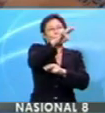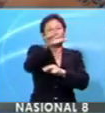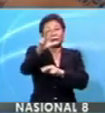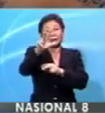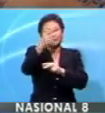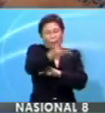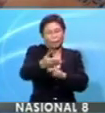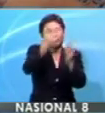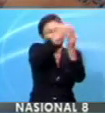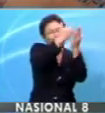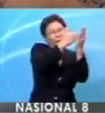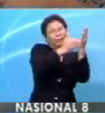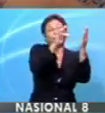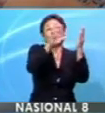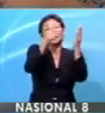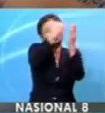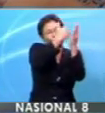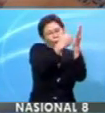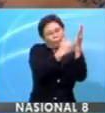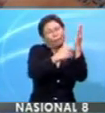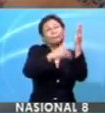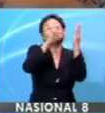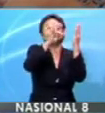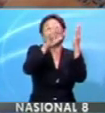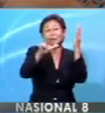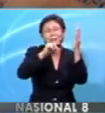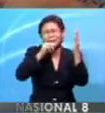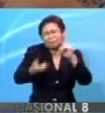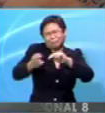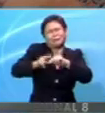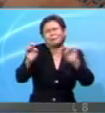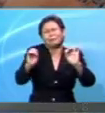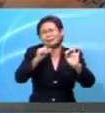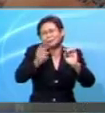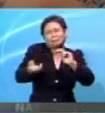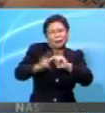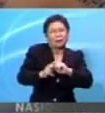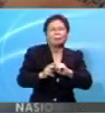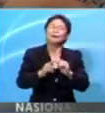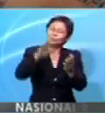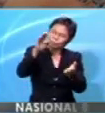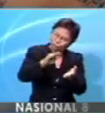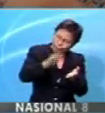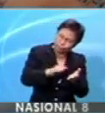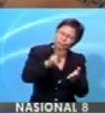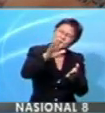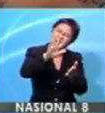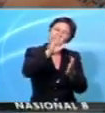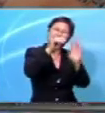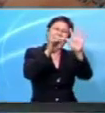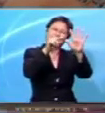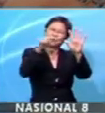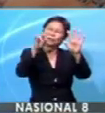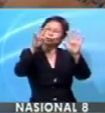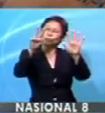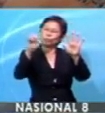senaraikan sebagai barang yang tidak akan tidak ada kenaikan Bukan sa tidak ada kenaikan tapi lebih murah 5 hingga 20% daripada